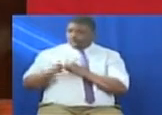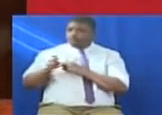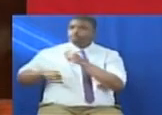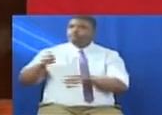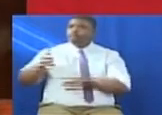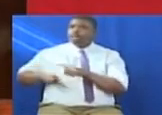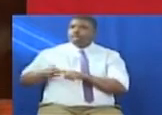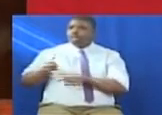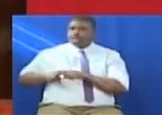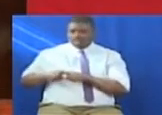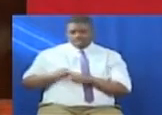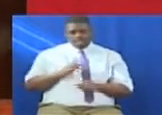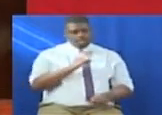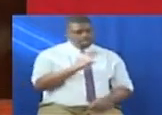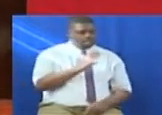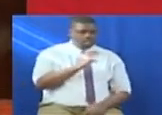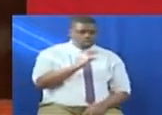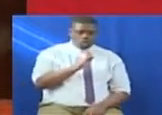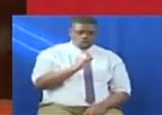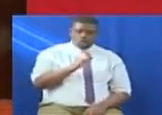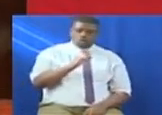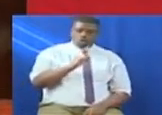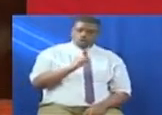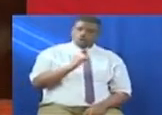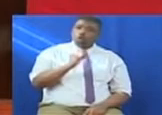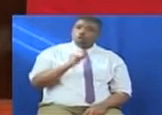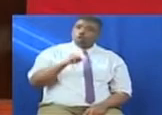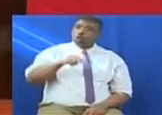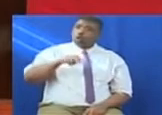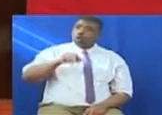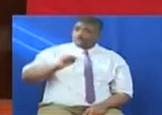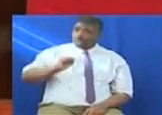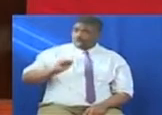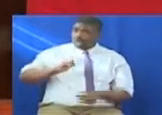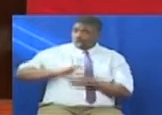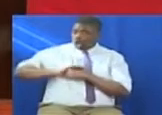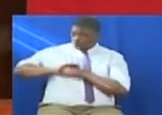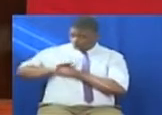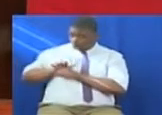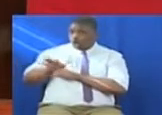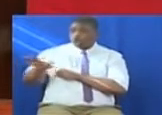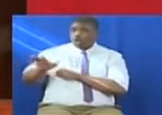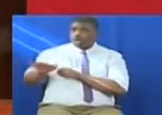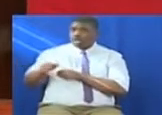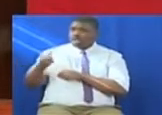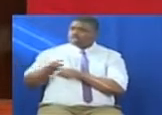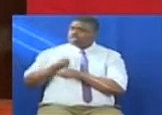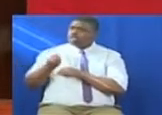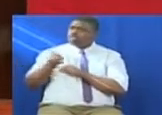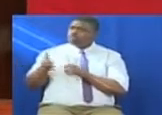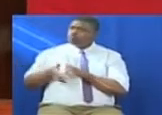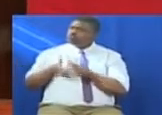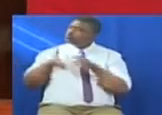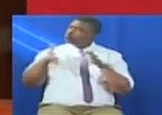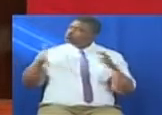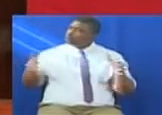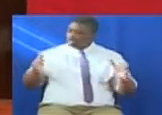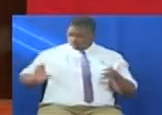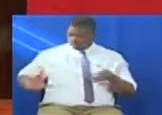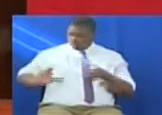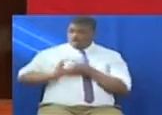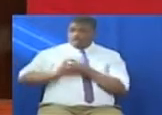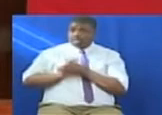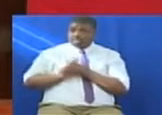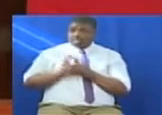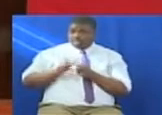alifanya kazi kubwa sana ya kuunganisha serikali yake ya awamu ya tano akiwemo makamu wa rais,